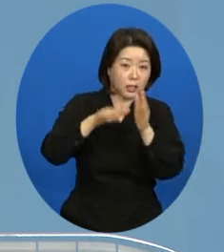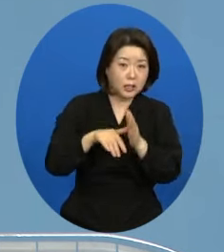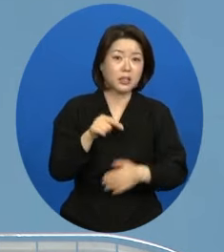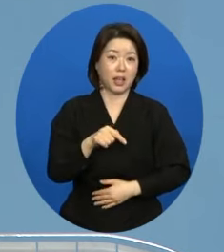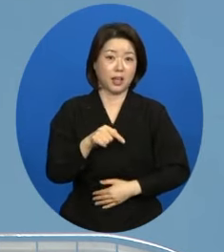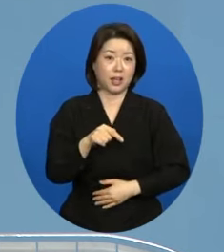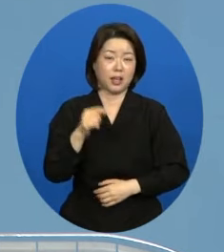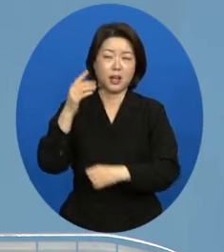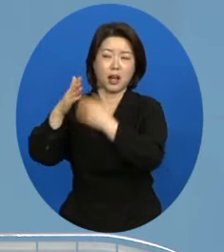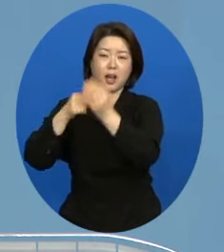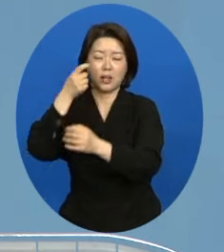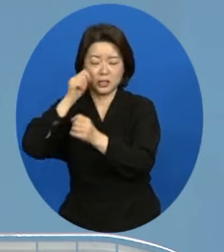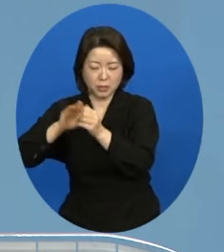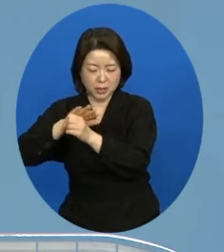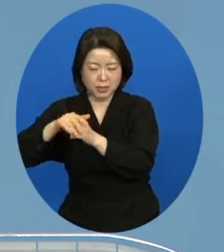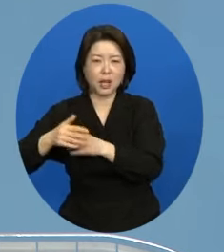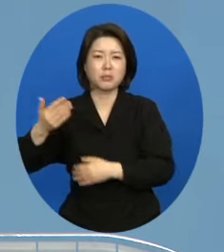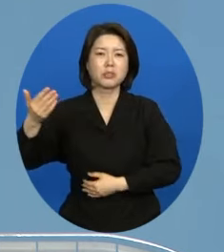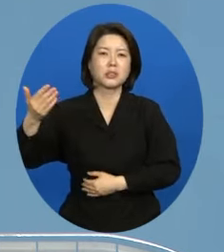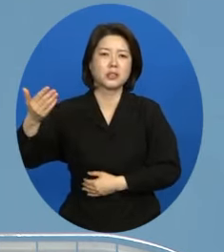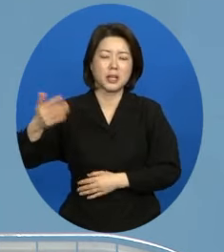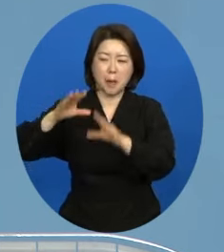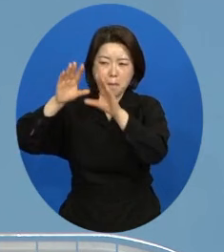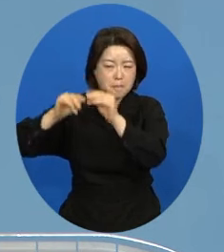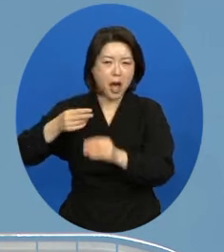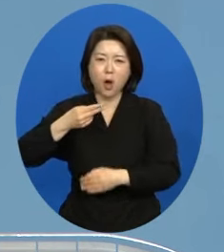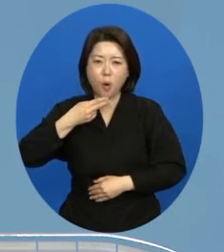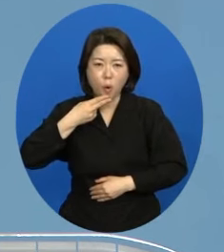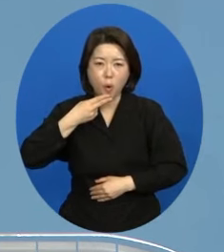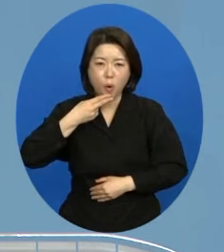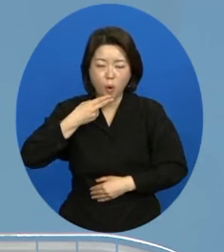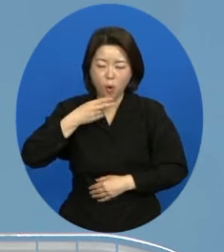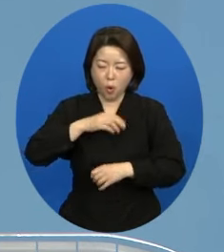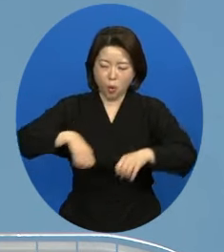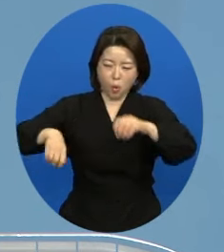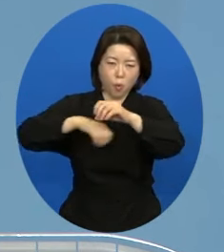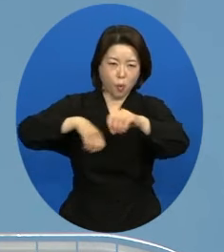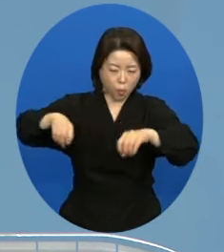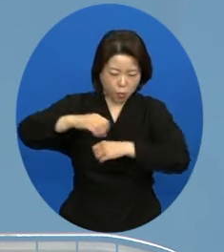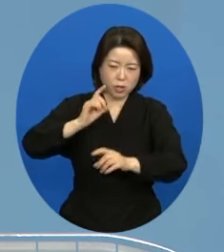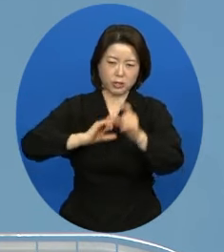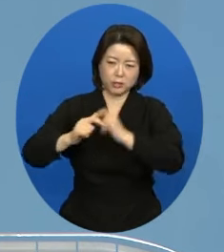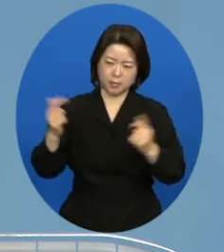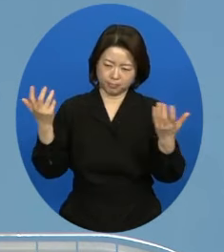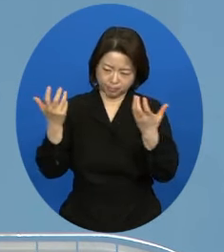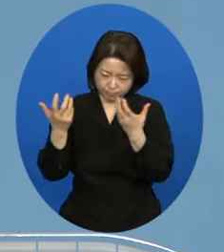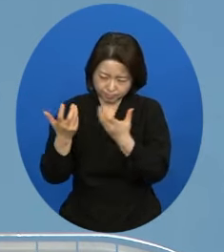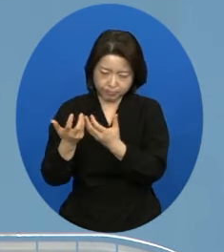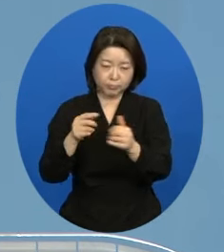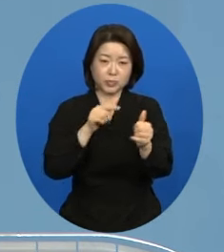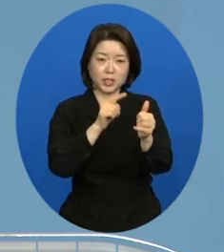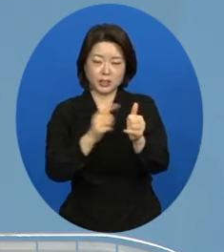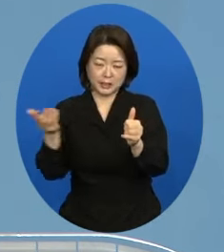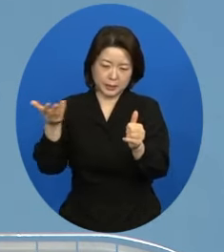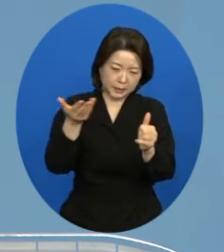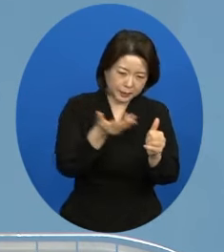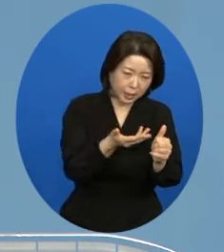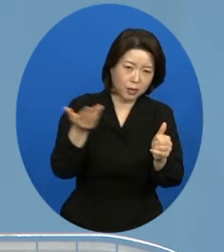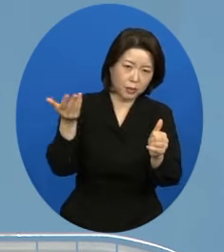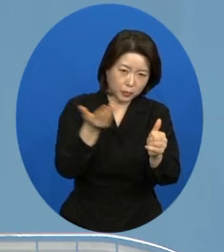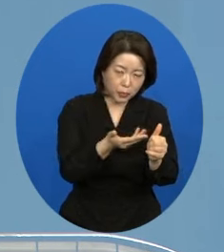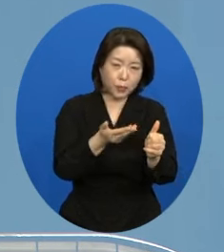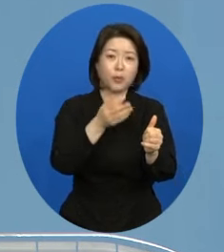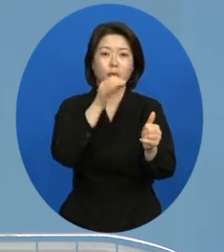하나님의 자비의 강물은 매 마르지 않 오히려 풍성하게 그의 삶 가운데 흘러가고